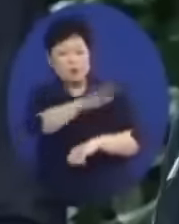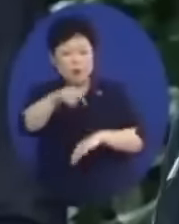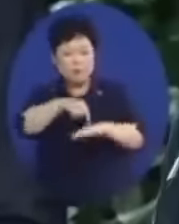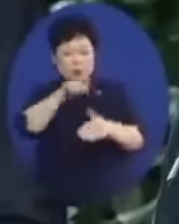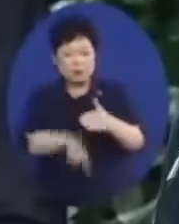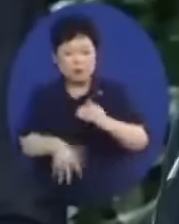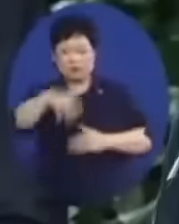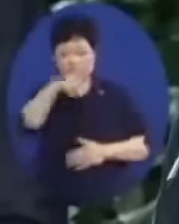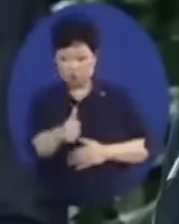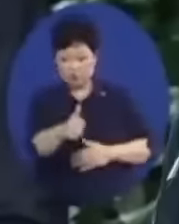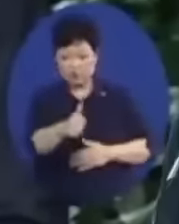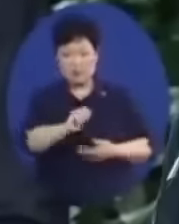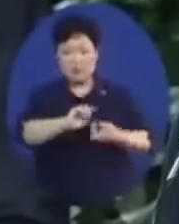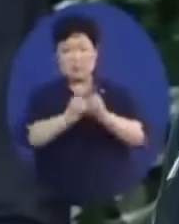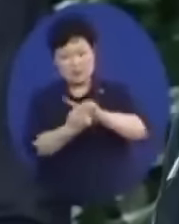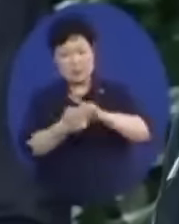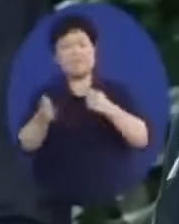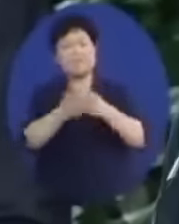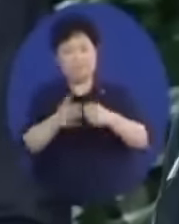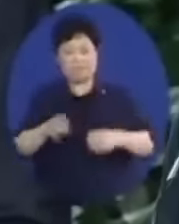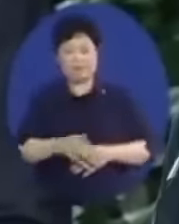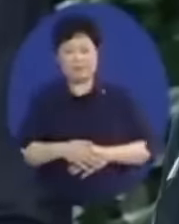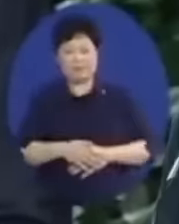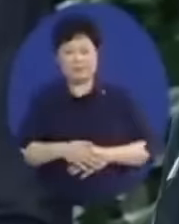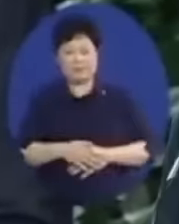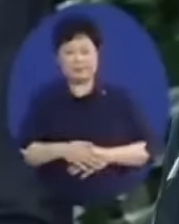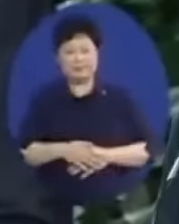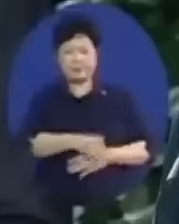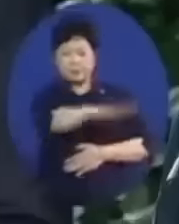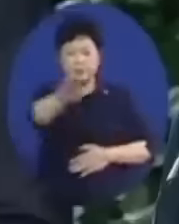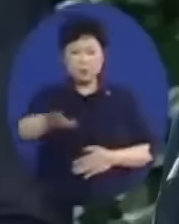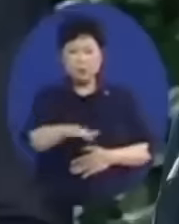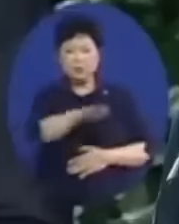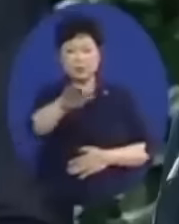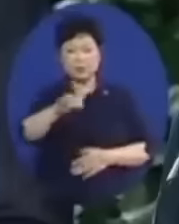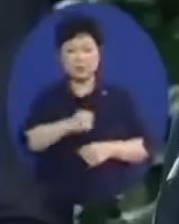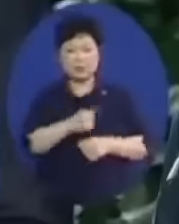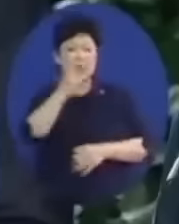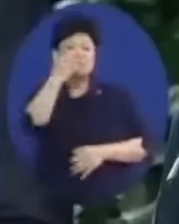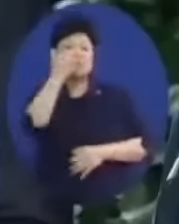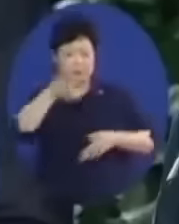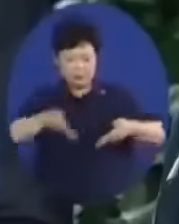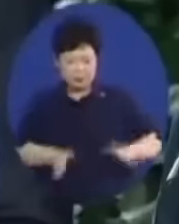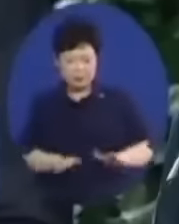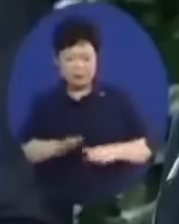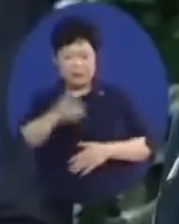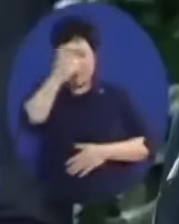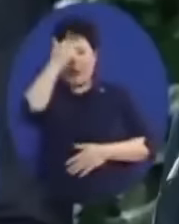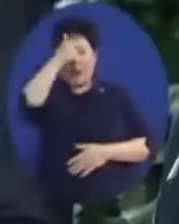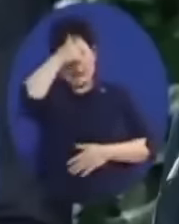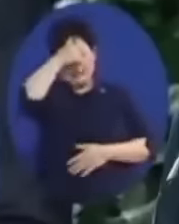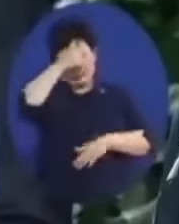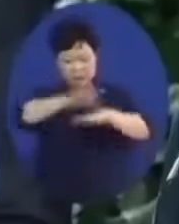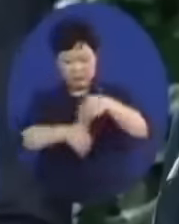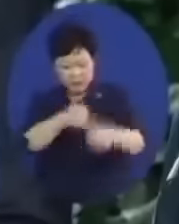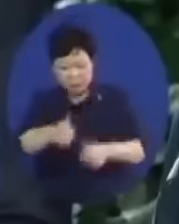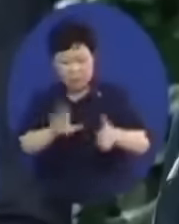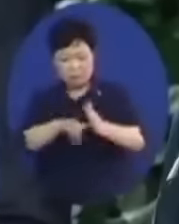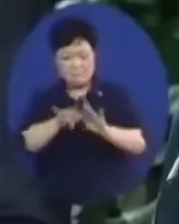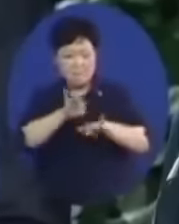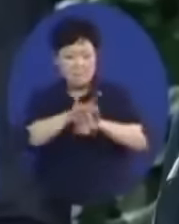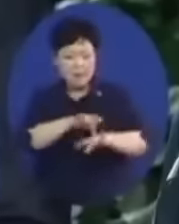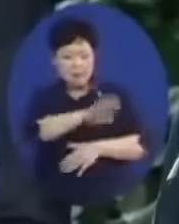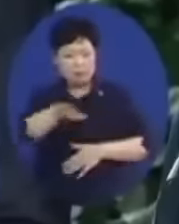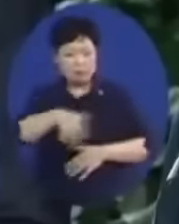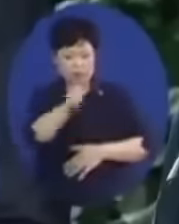마음속에 주인이 바뀌었기 때문인 것입니다. 우리가 부모에 태어난 아담의 자손일 때는 마귀가